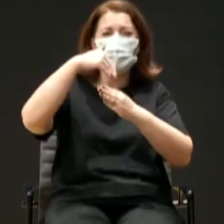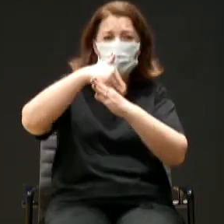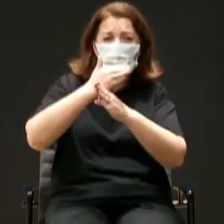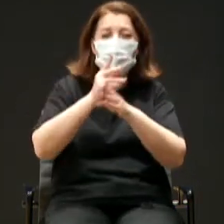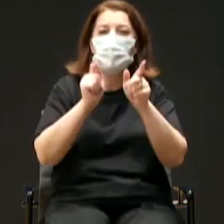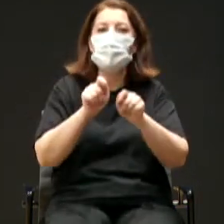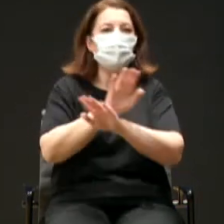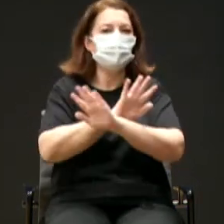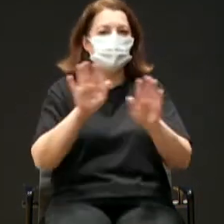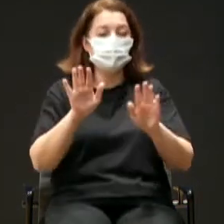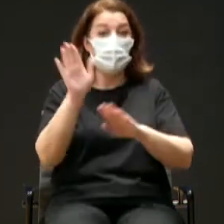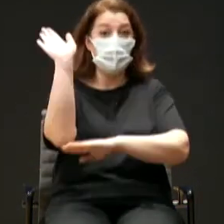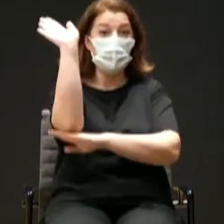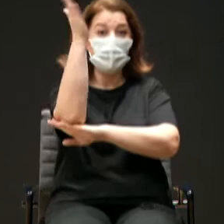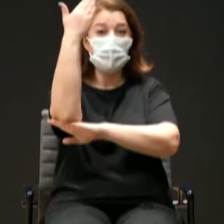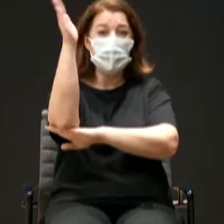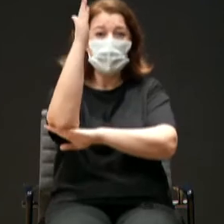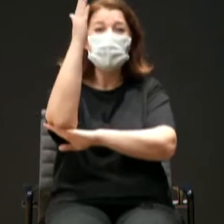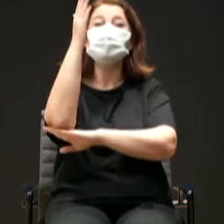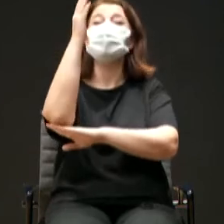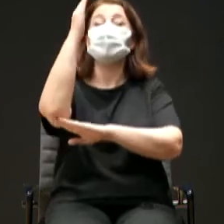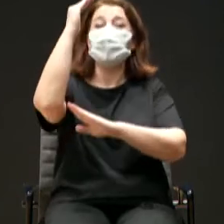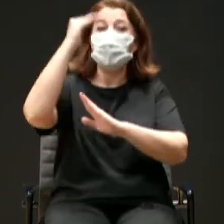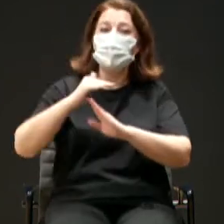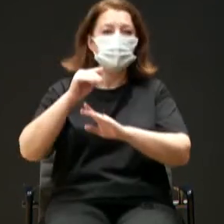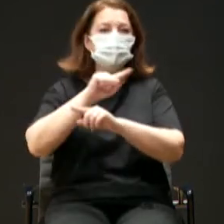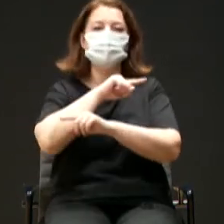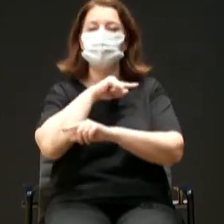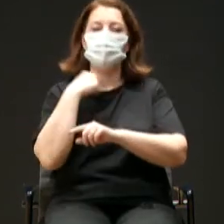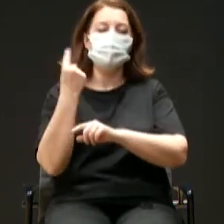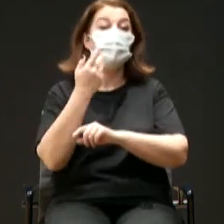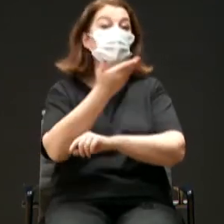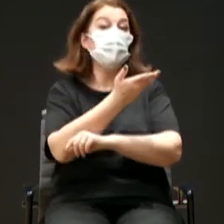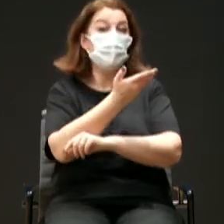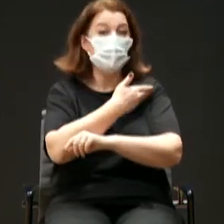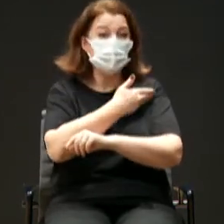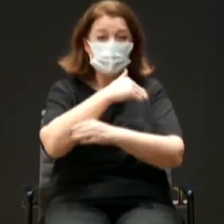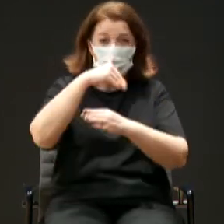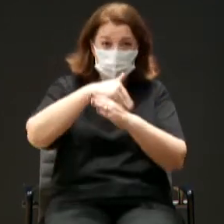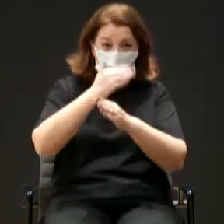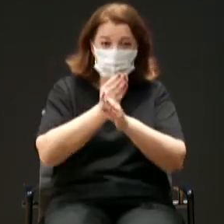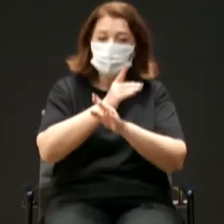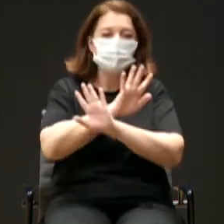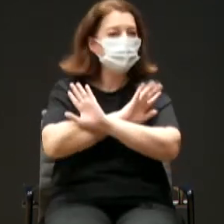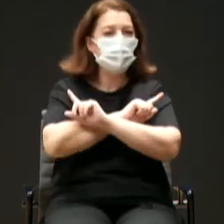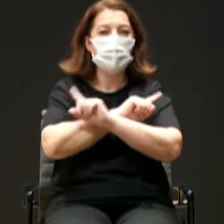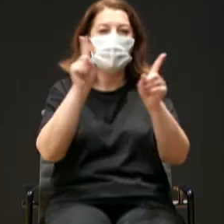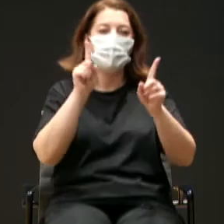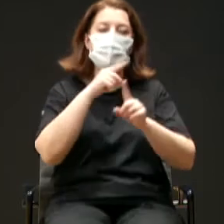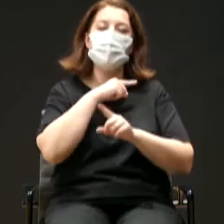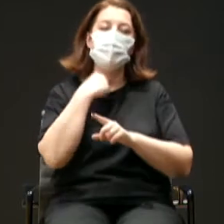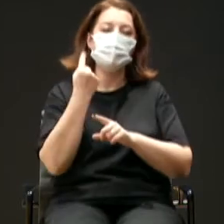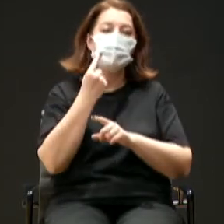bölemeyeceksiniz. Bayrağımızı indiremeyeceksiniz. Vatanımızı parçalayamayacaksınız.